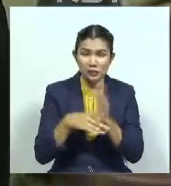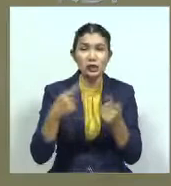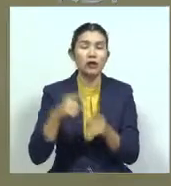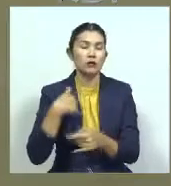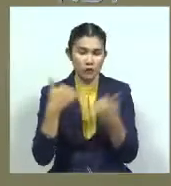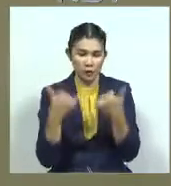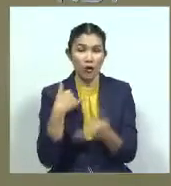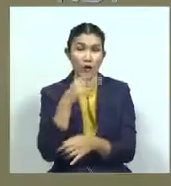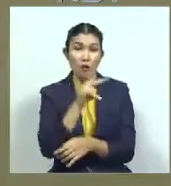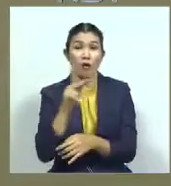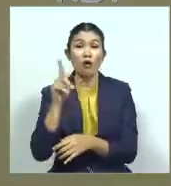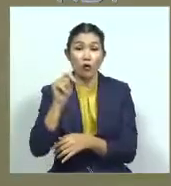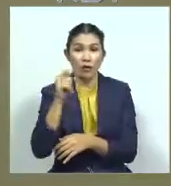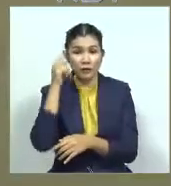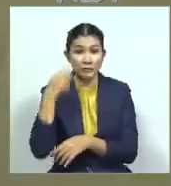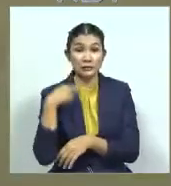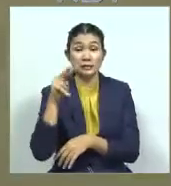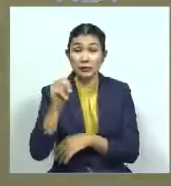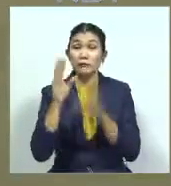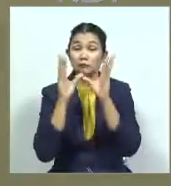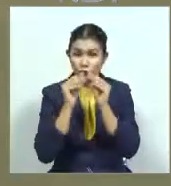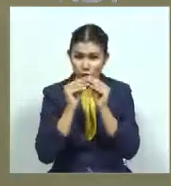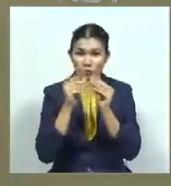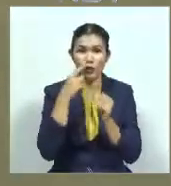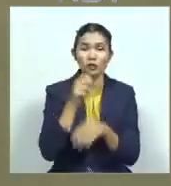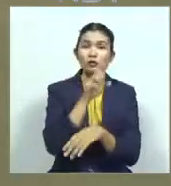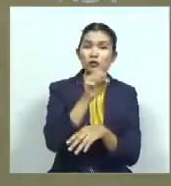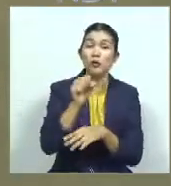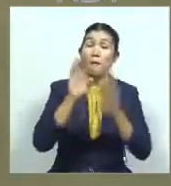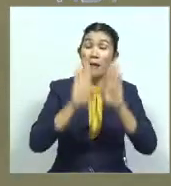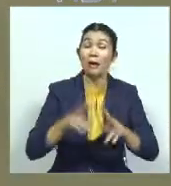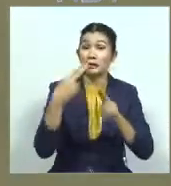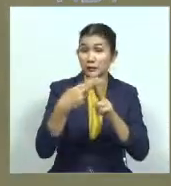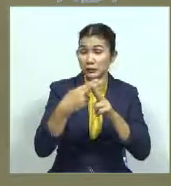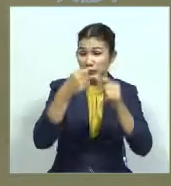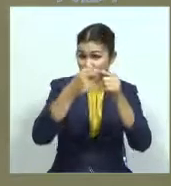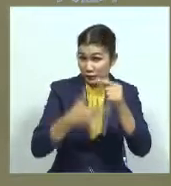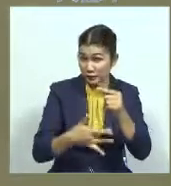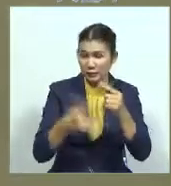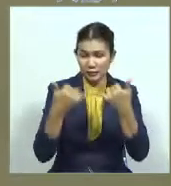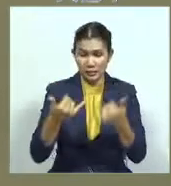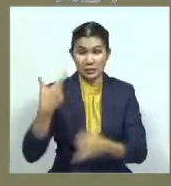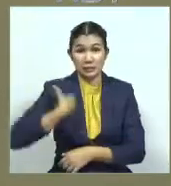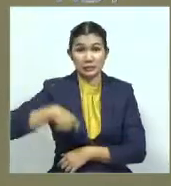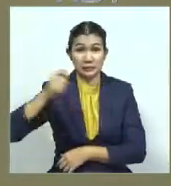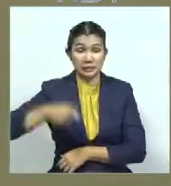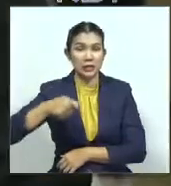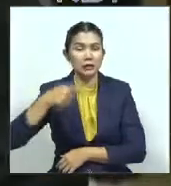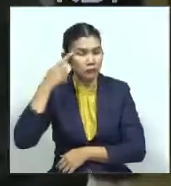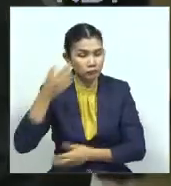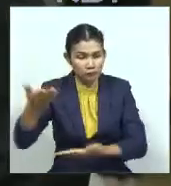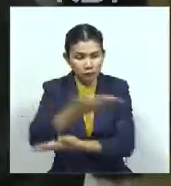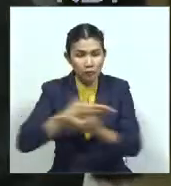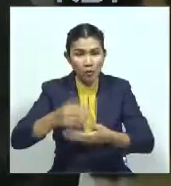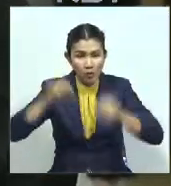ก็ได้นัดประชุมเพื่อพิจารณาเพื่อประกาศรับรองส.ส.แบบบัญชีรายชื่อหลังจากที่ศาลรัฐธรรมนูญมีคำวินิจฉัยว่